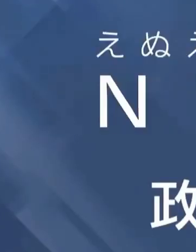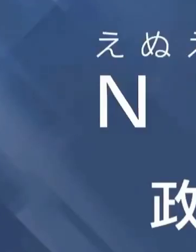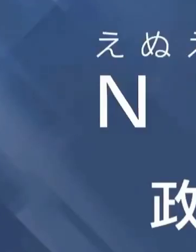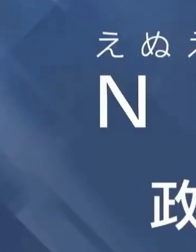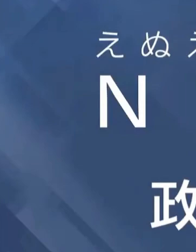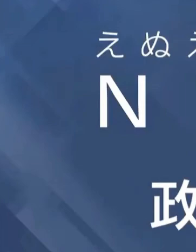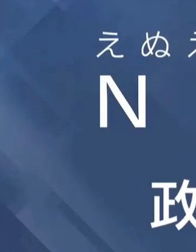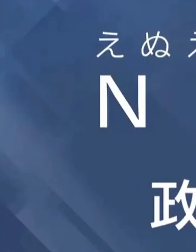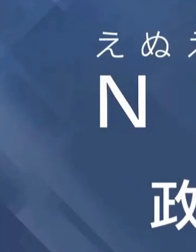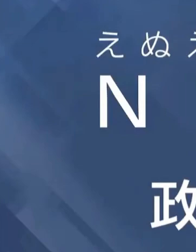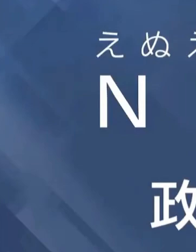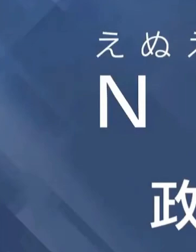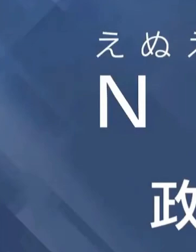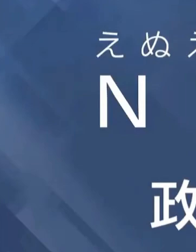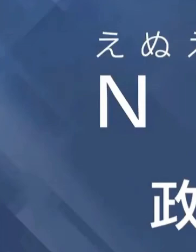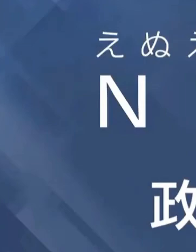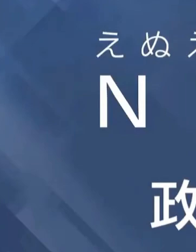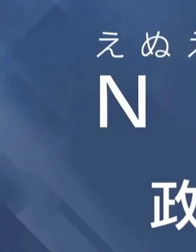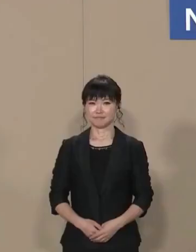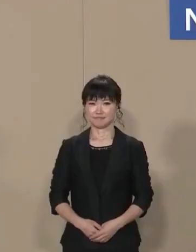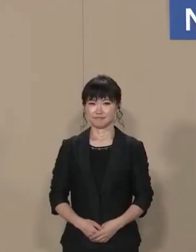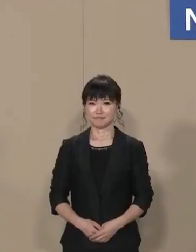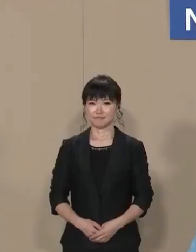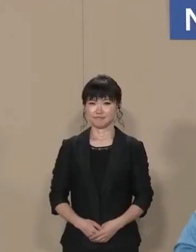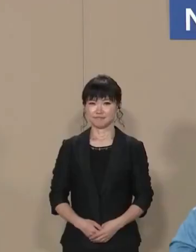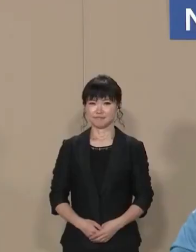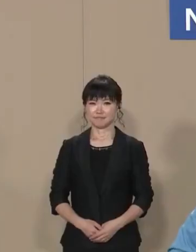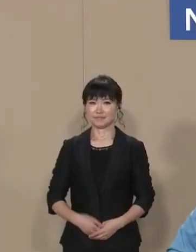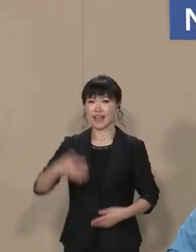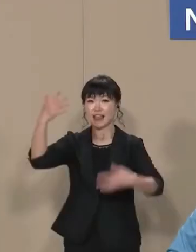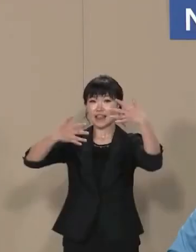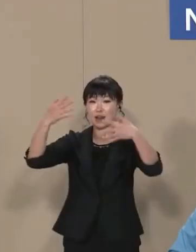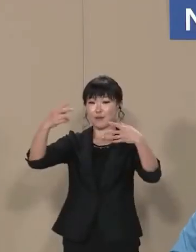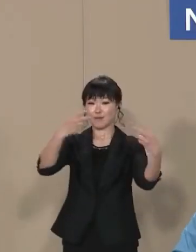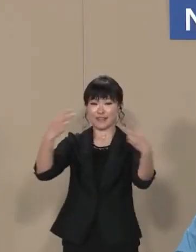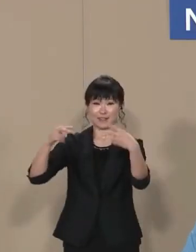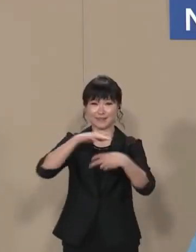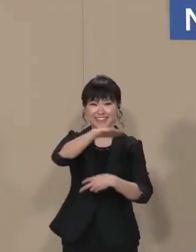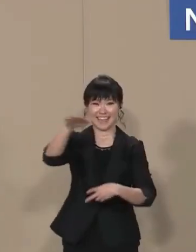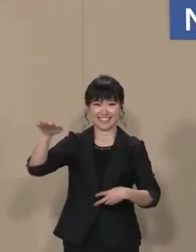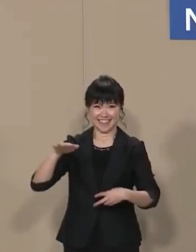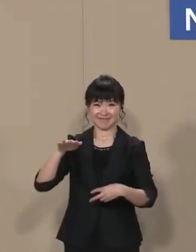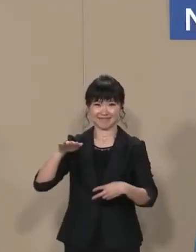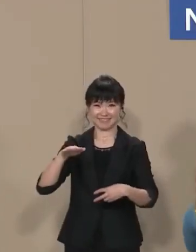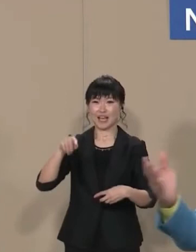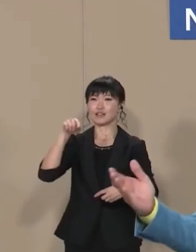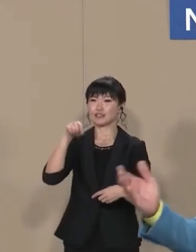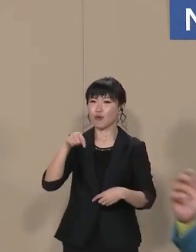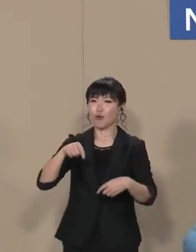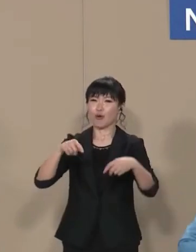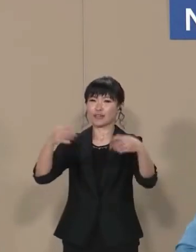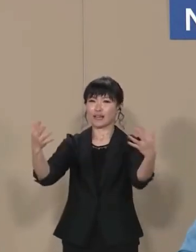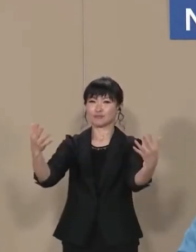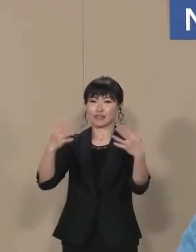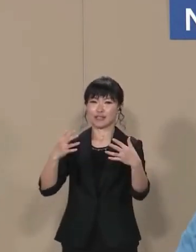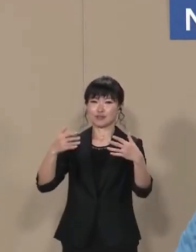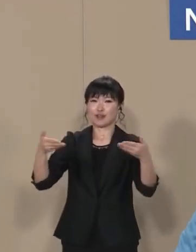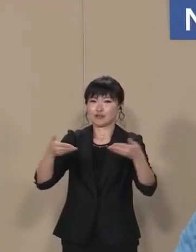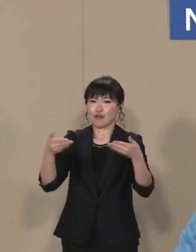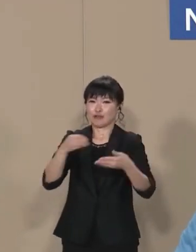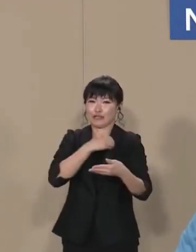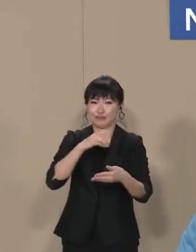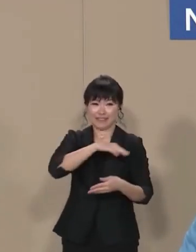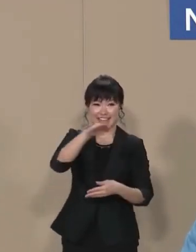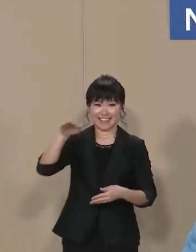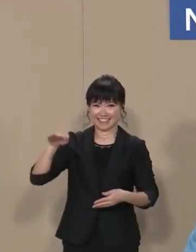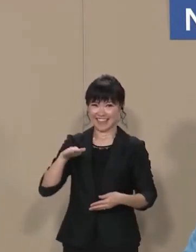nhk 党の政見放送ですテレビの前の皆さんそしてスタジオのnhk職員の